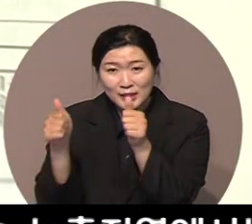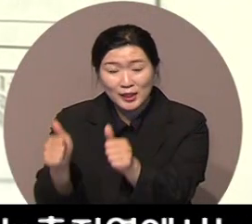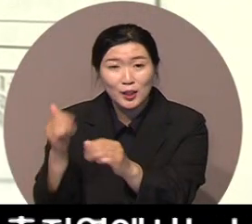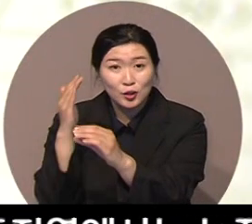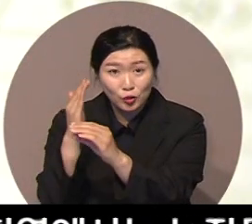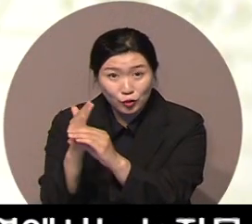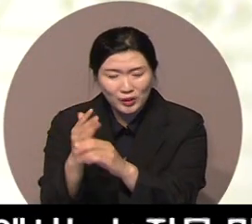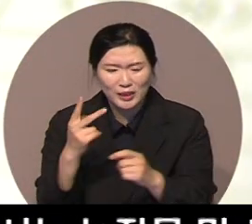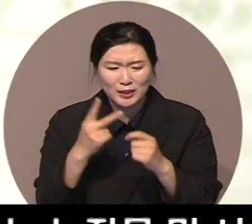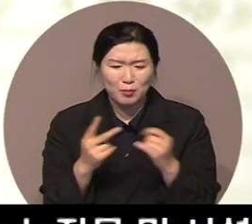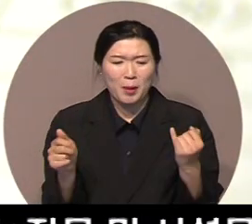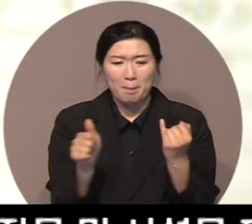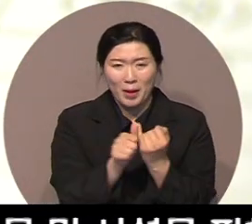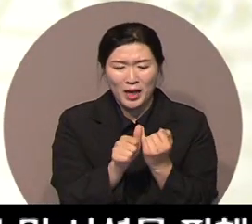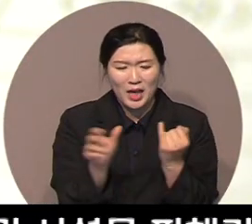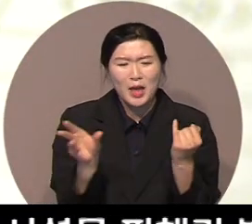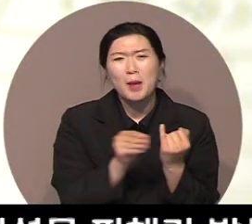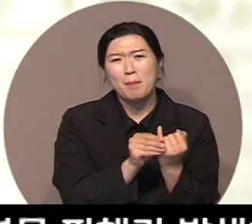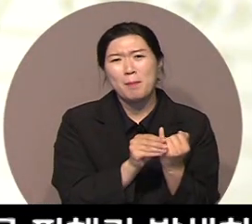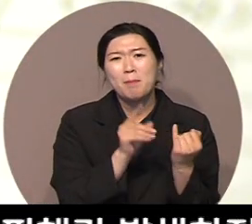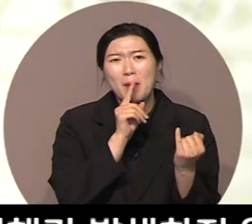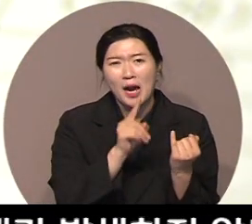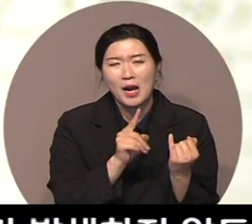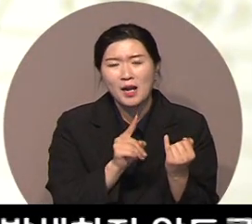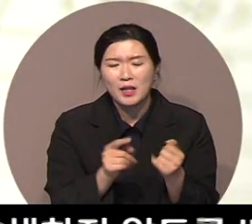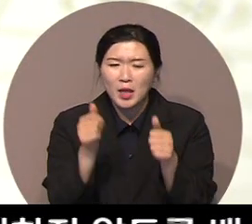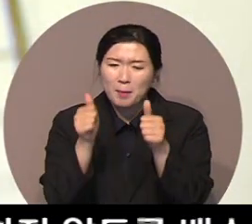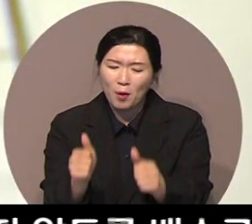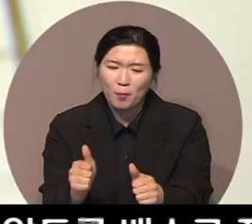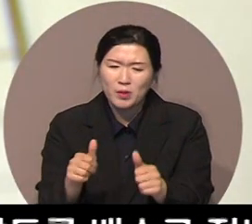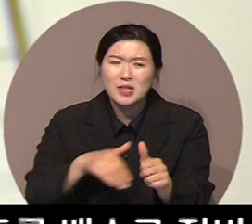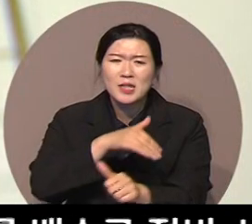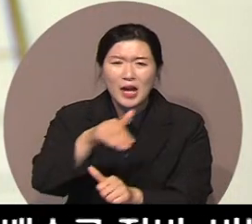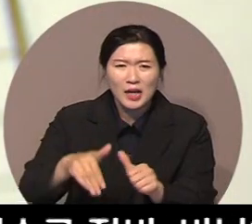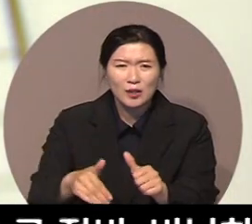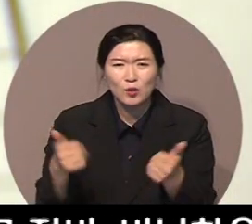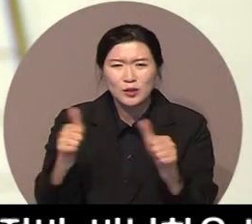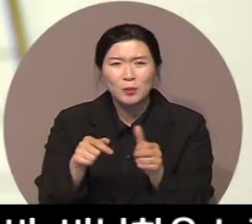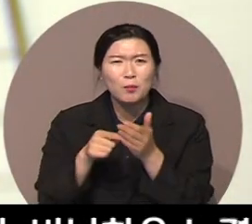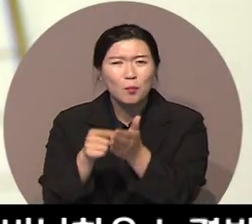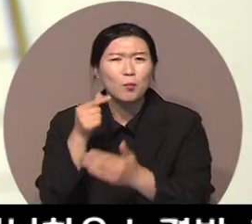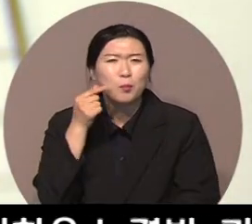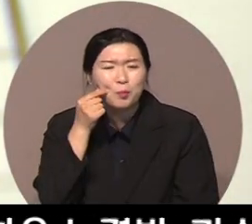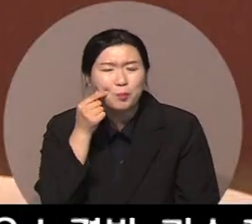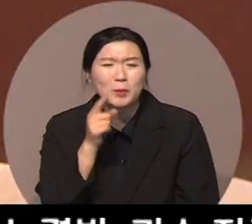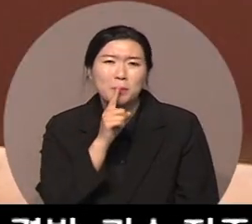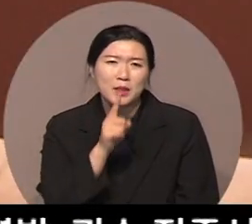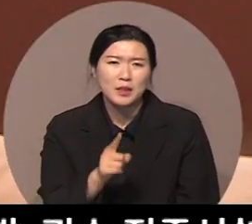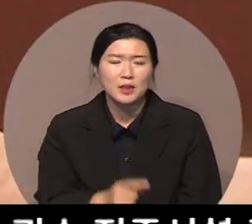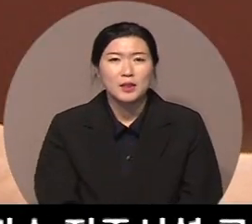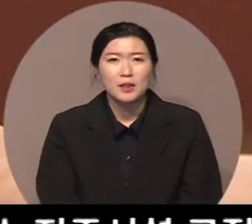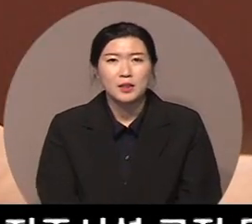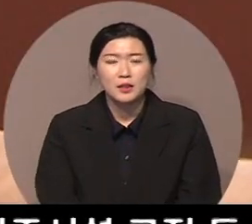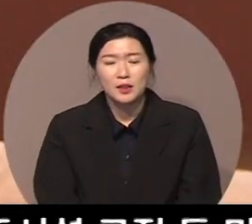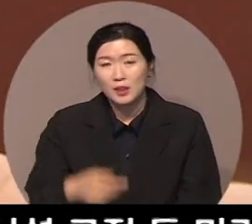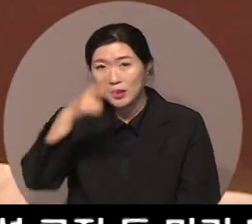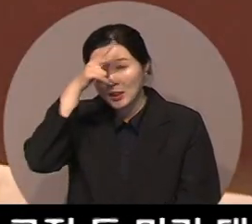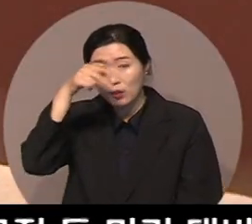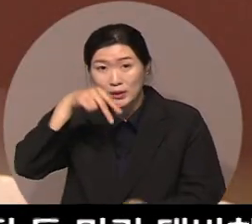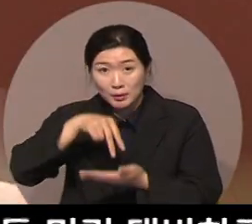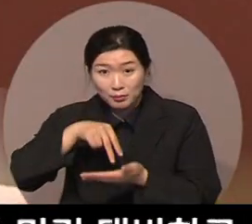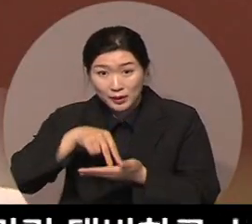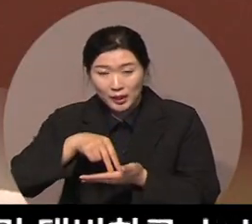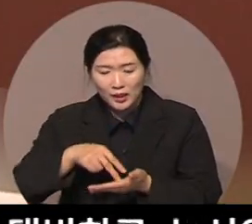현 남편과 아이를 갖게 돼 출생신고에 법적인 어려움을 겪었던 것으로 전해졌습니다 경찰은